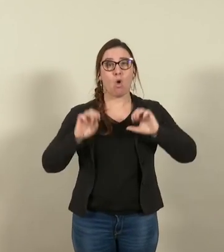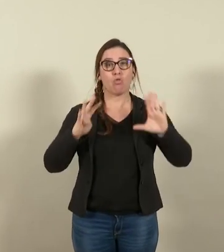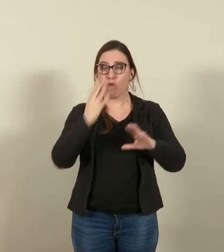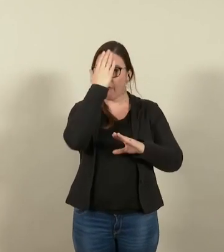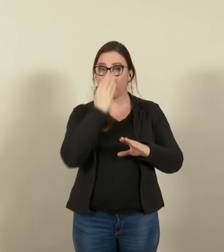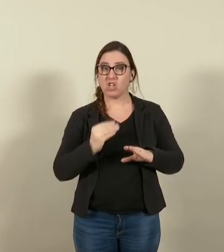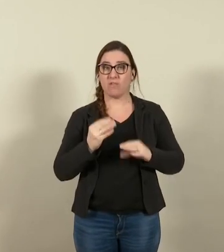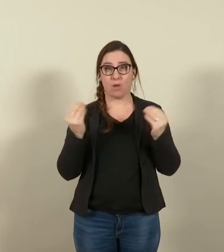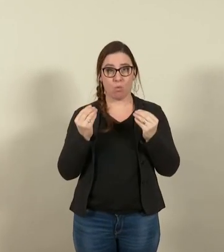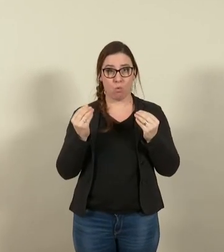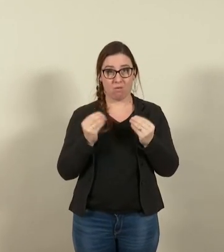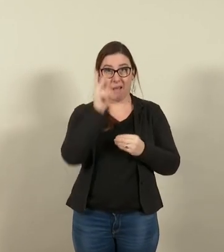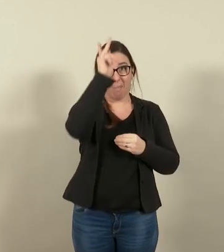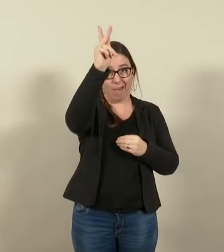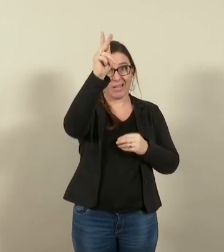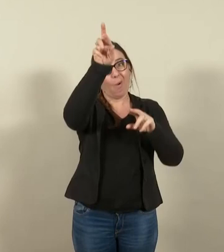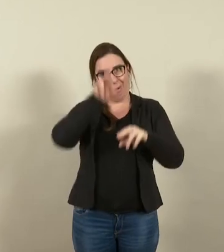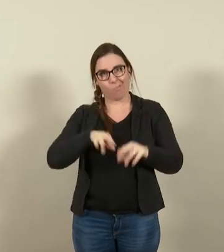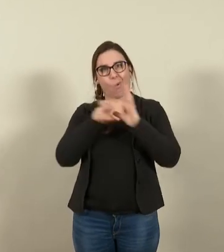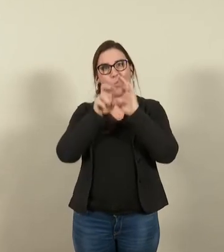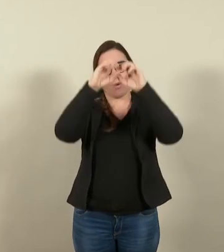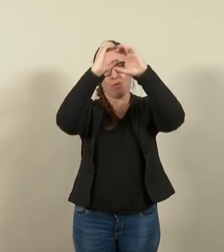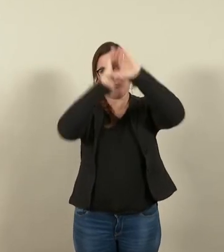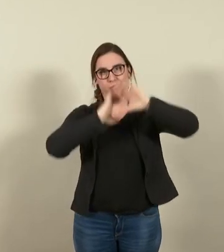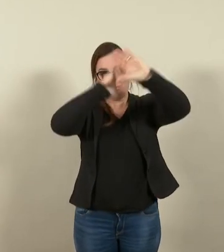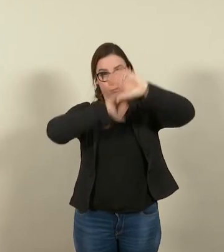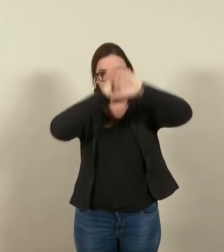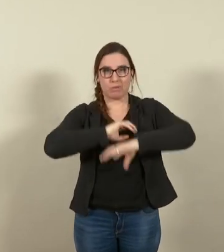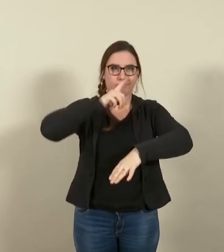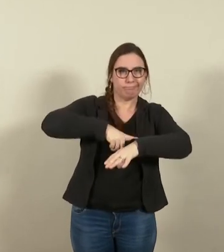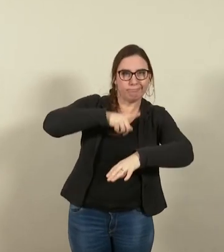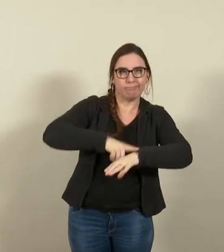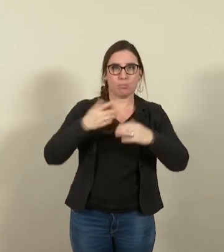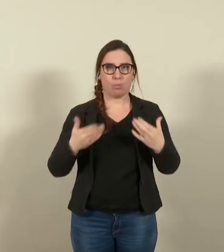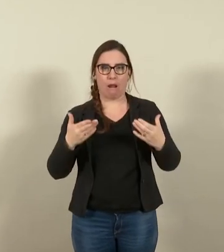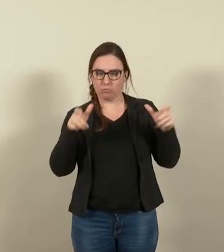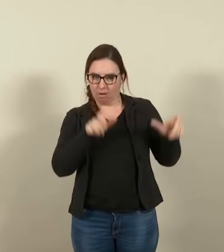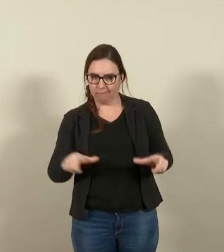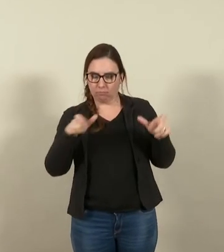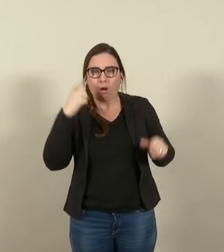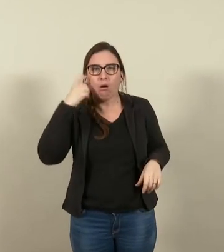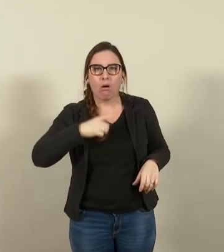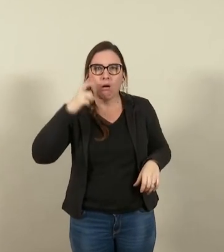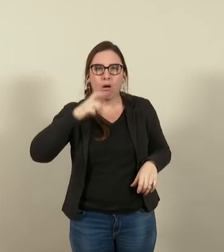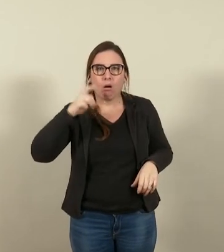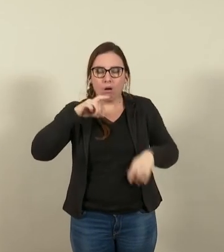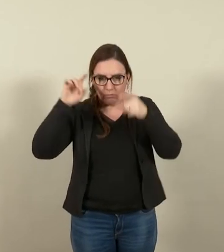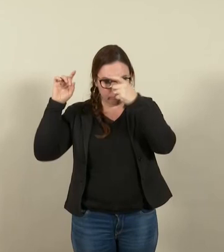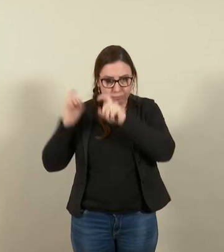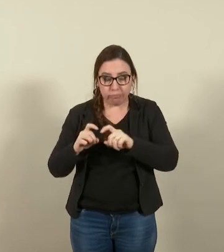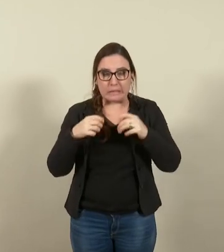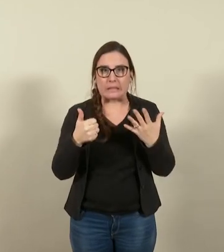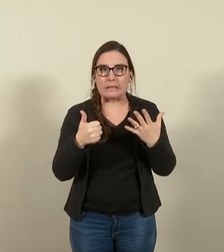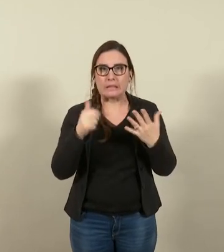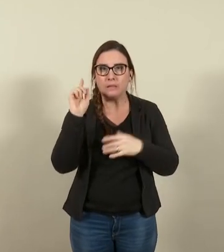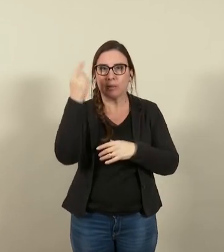direct donc depuis Paris pour Grenoble la consultation des horaire actuel permet donc de constater qu'il n'y a plus que 6